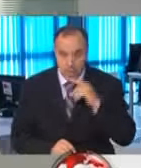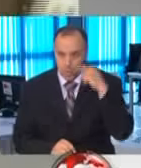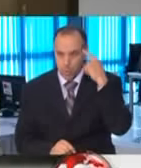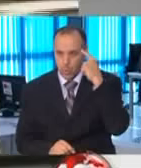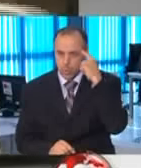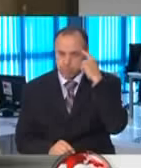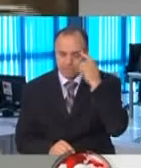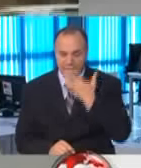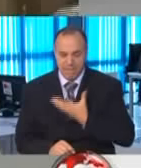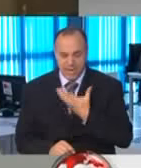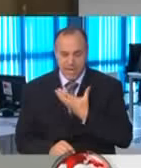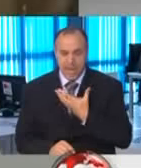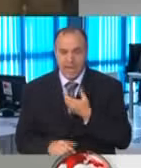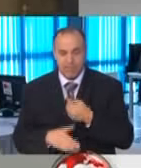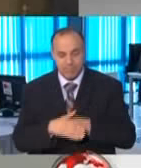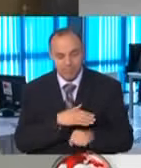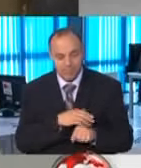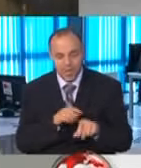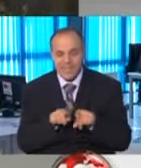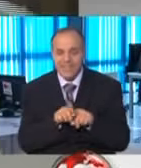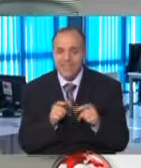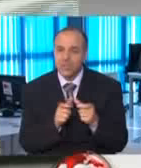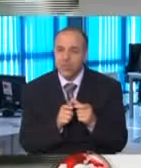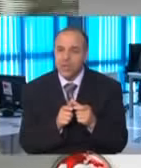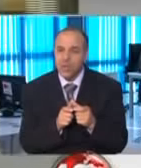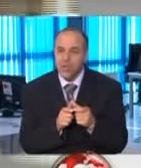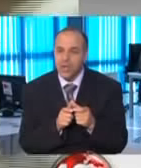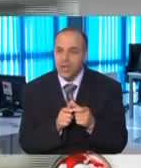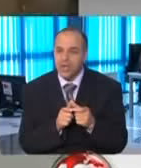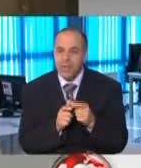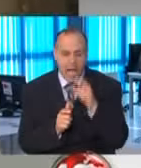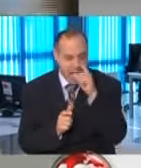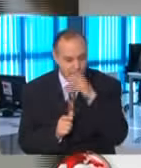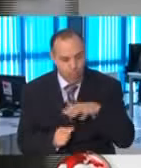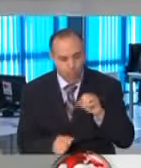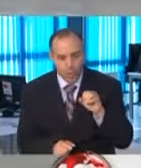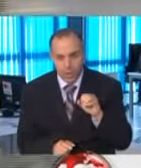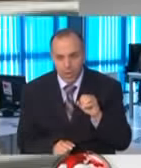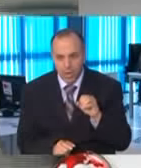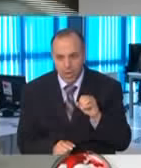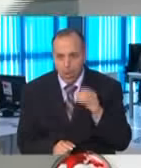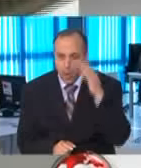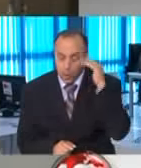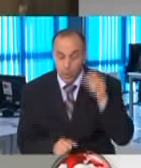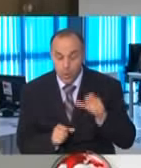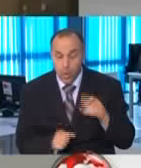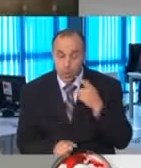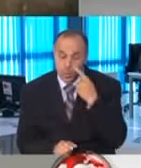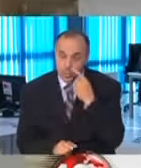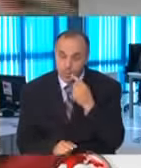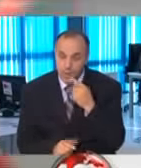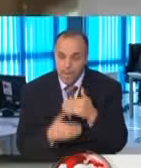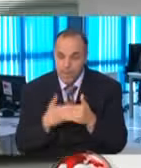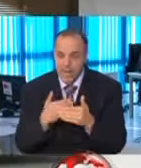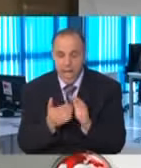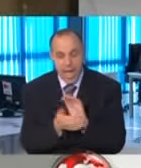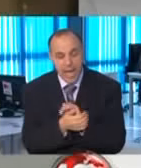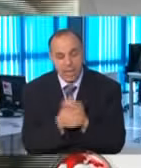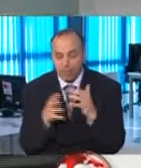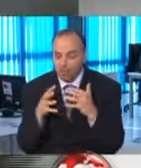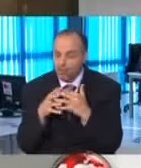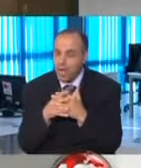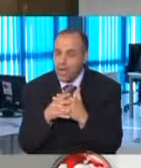بعين السرور لولادة شقيقة صغرى لها في مهد الربيع العربي، والكوريون يتطلعون لبناء علاقة